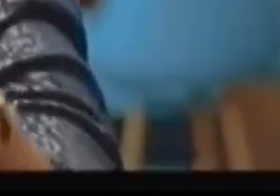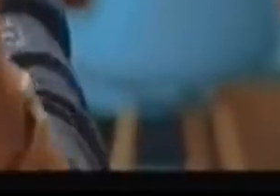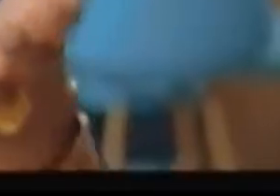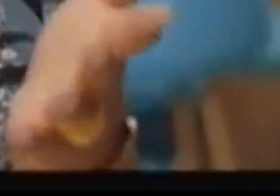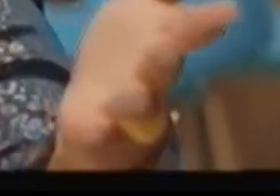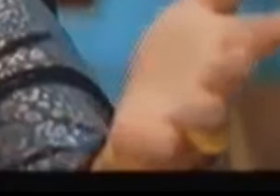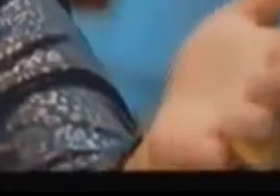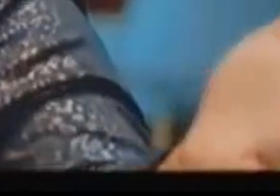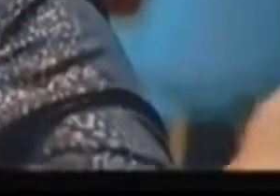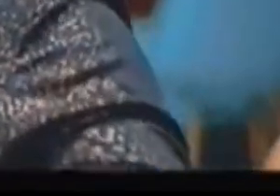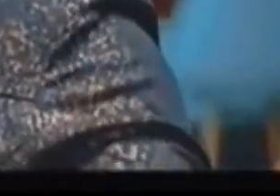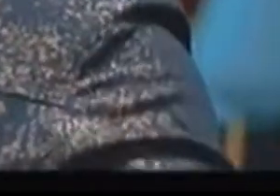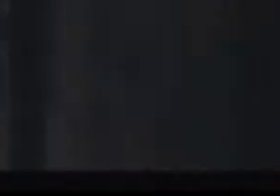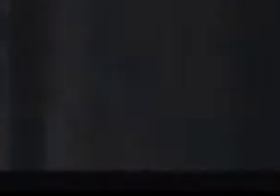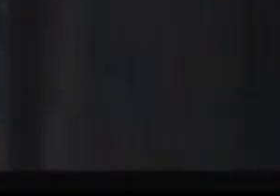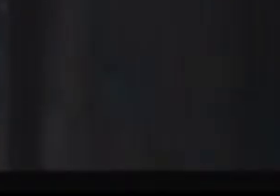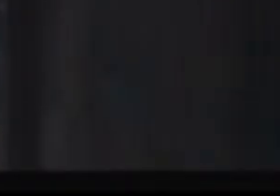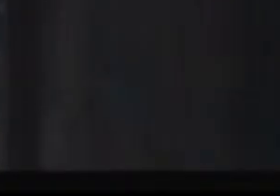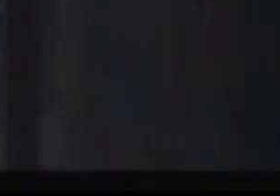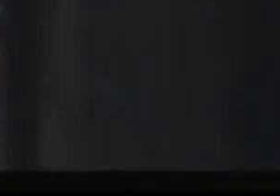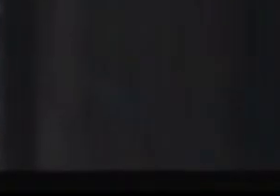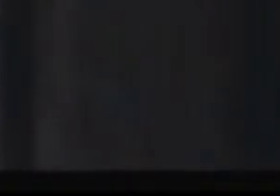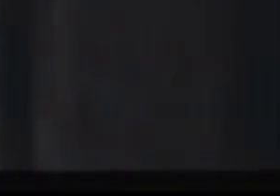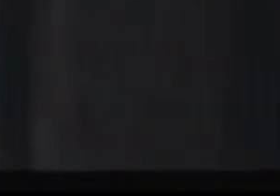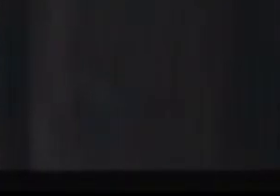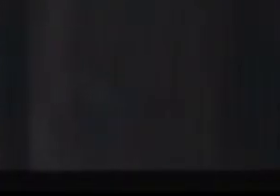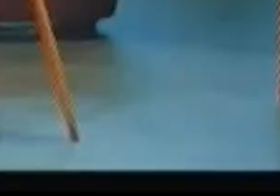mambo ni tofauti.